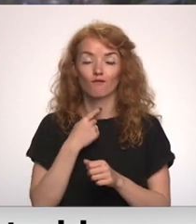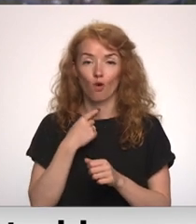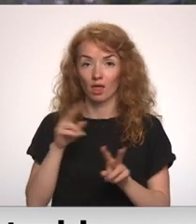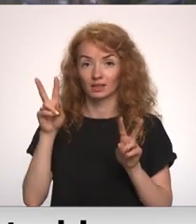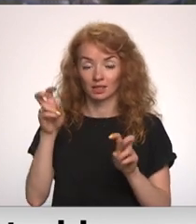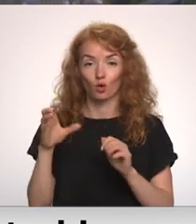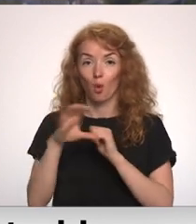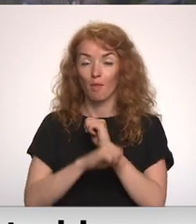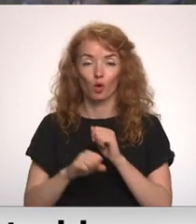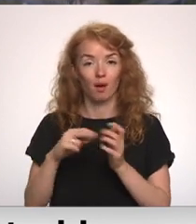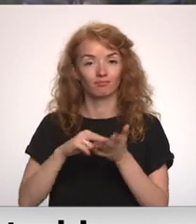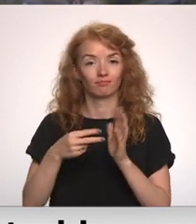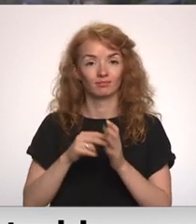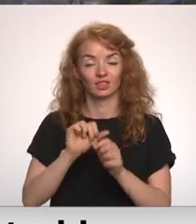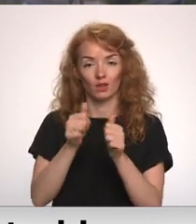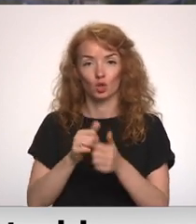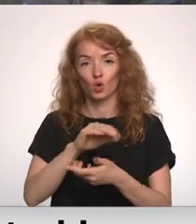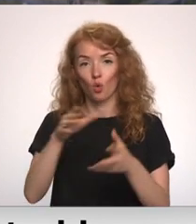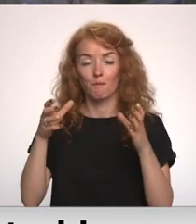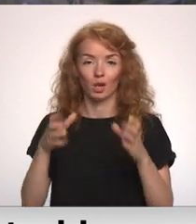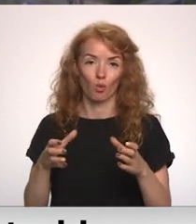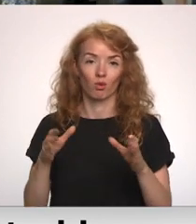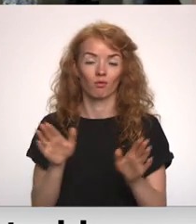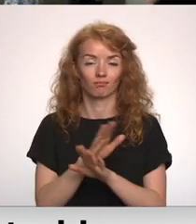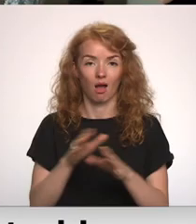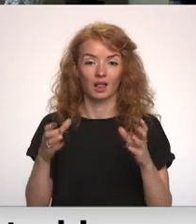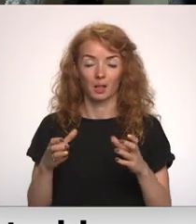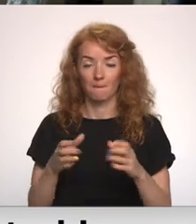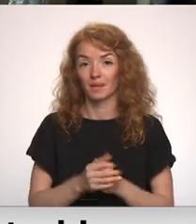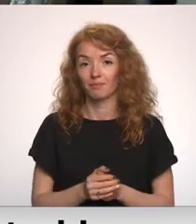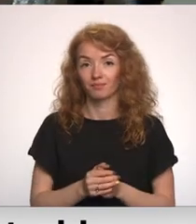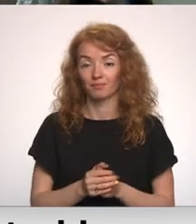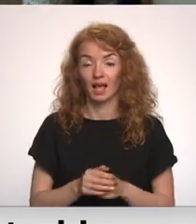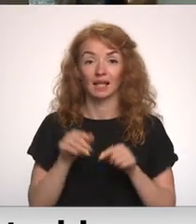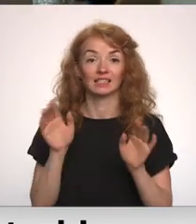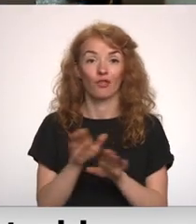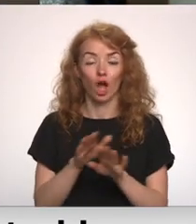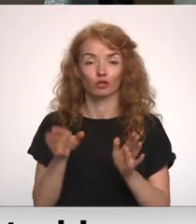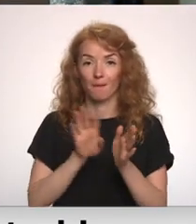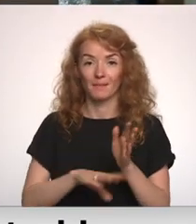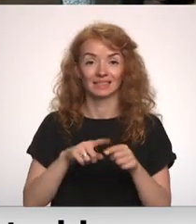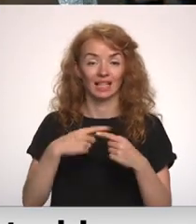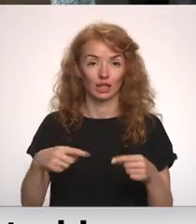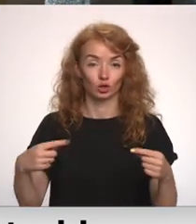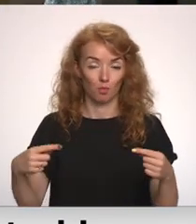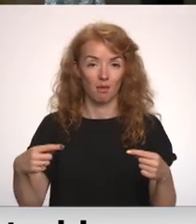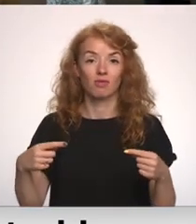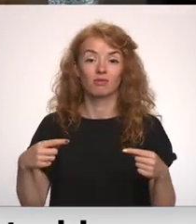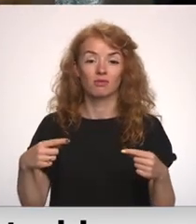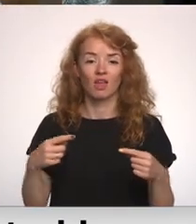noslēgumā iecerējusi izveidot kopīgu vokālo ansambli. Akapella ir dziedāšana bez instrumentāla